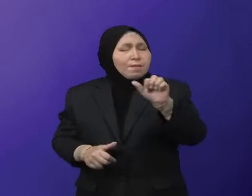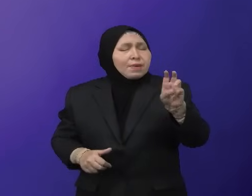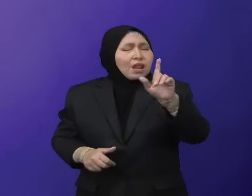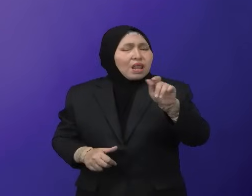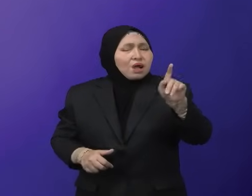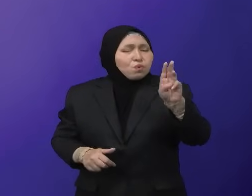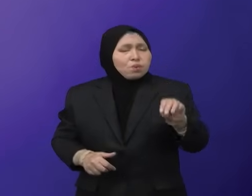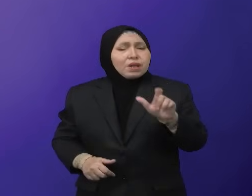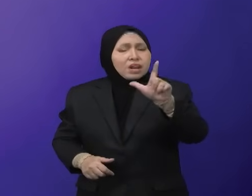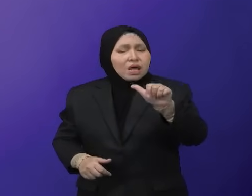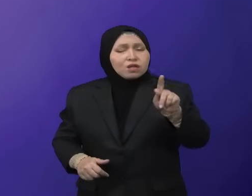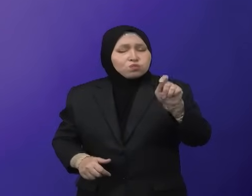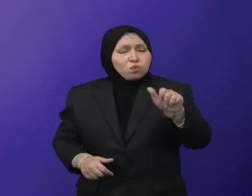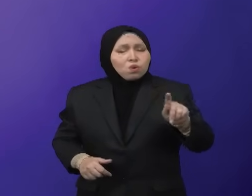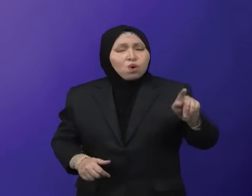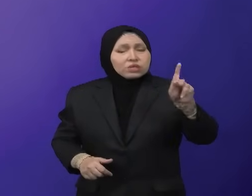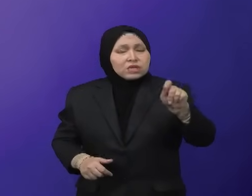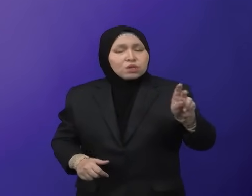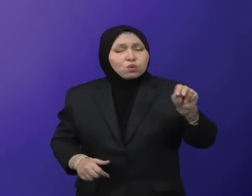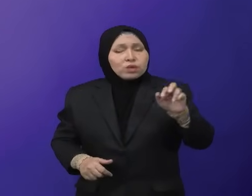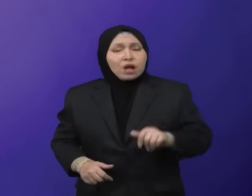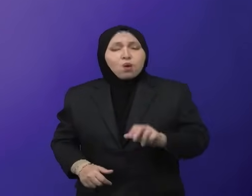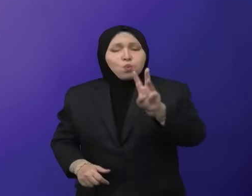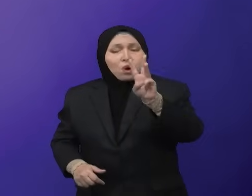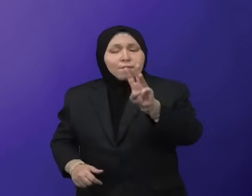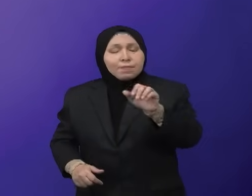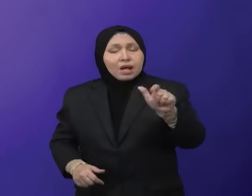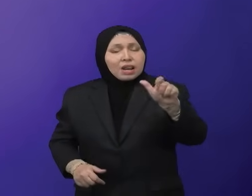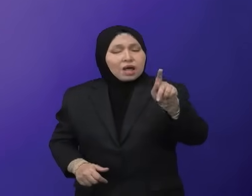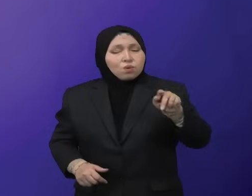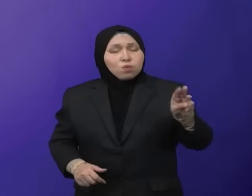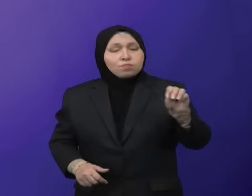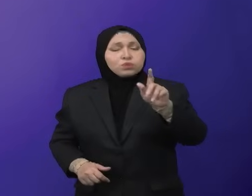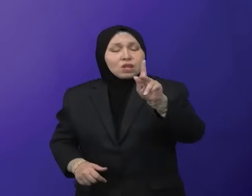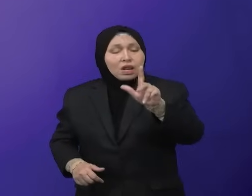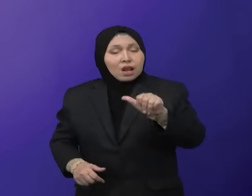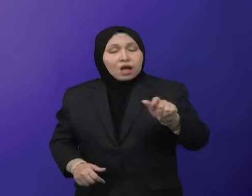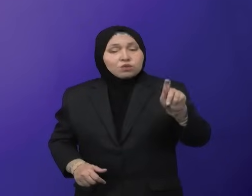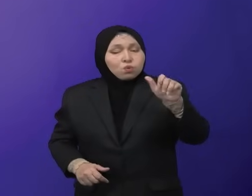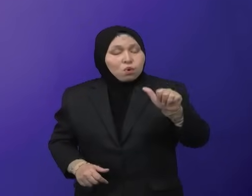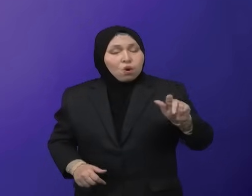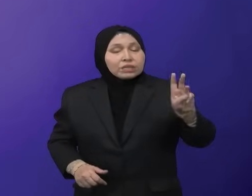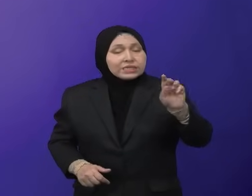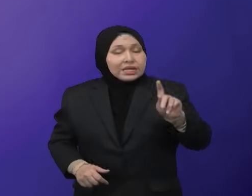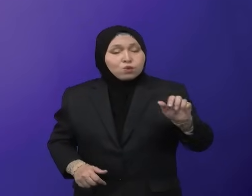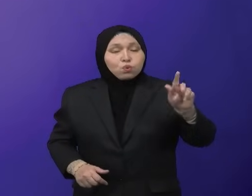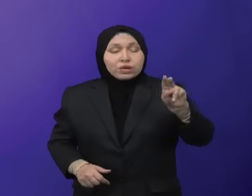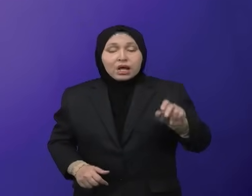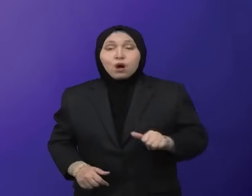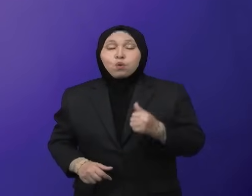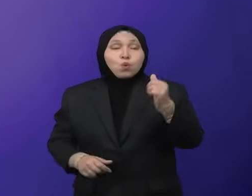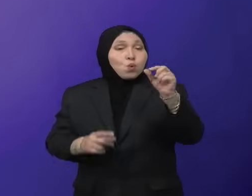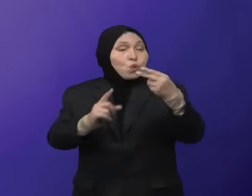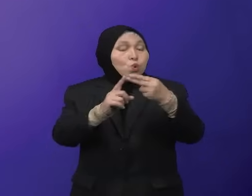la tuqatiluna. Wa ma lakum la tuqatiluna. Huruf ta